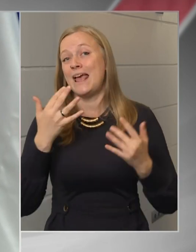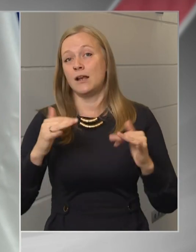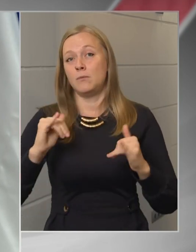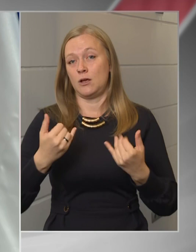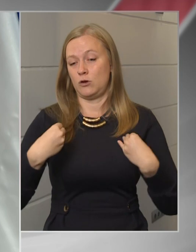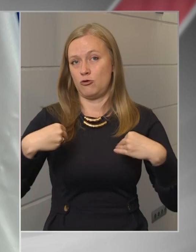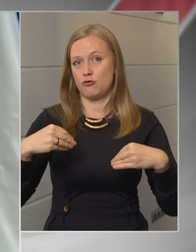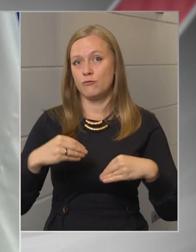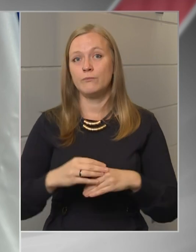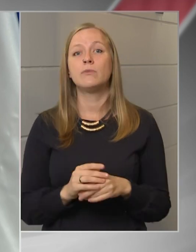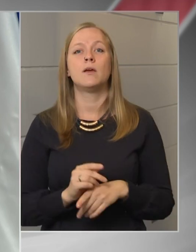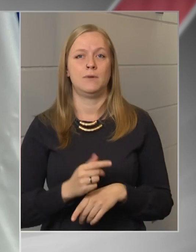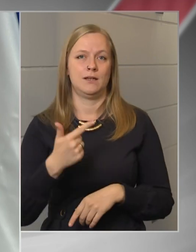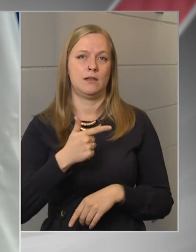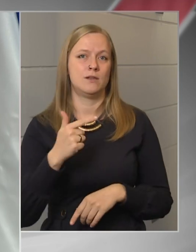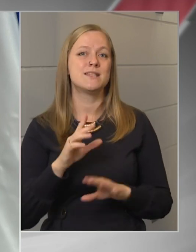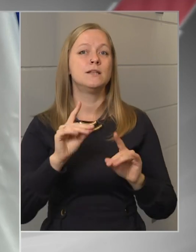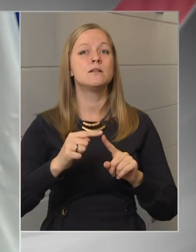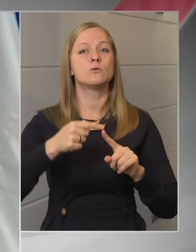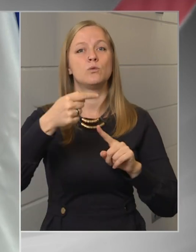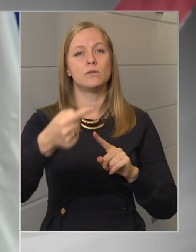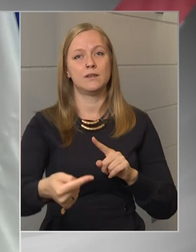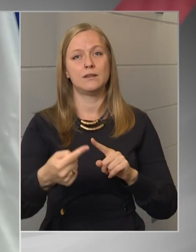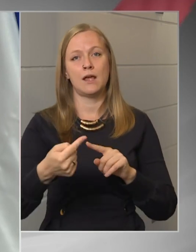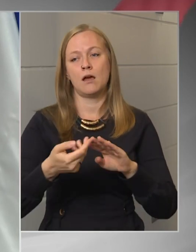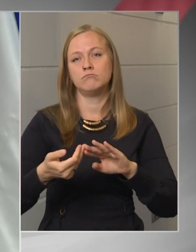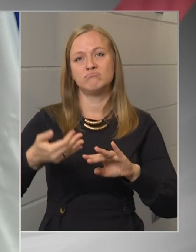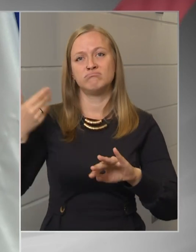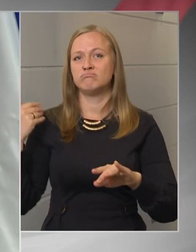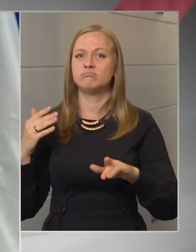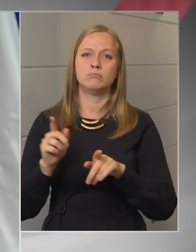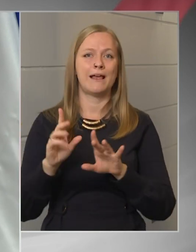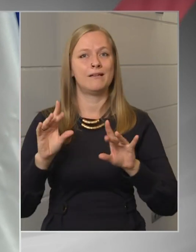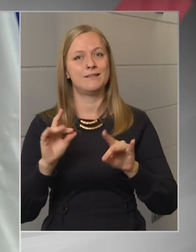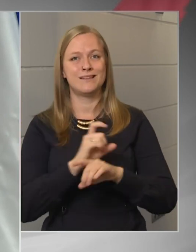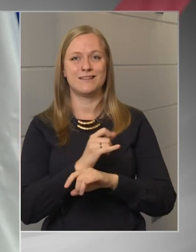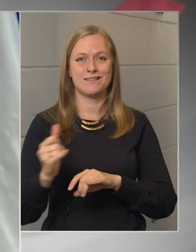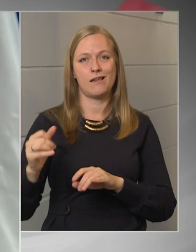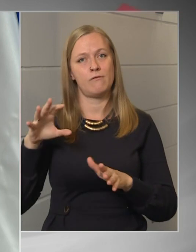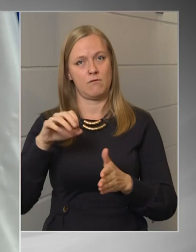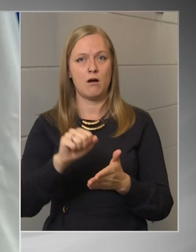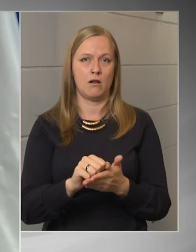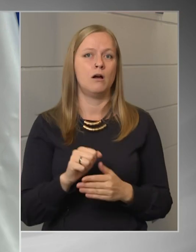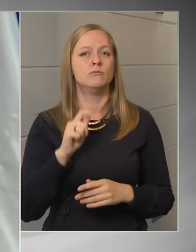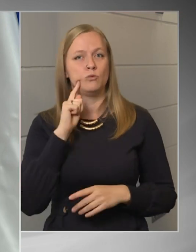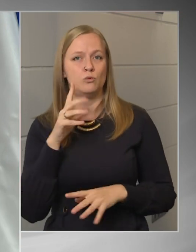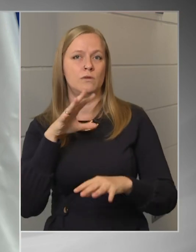amelyeket 2010 után a mögöttünk hajott bő évtizedben sikerült elérni.